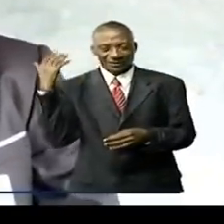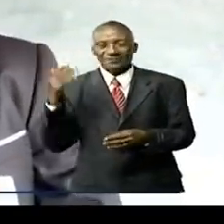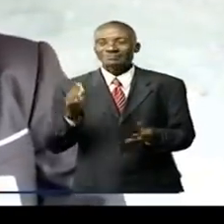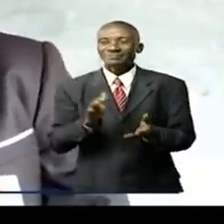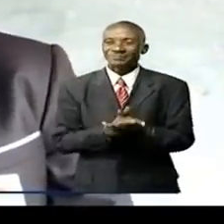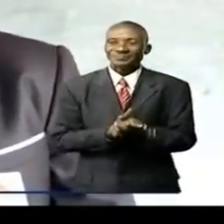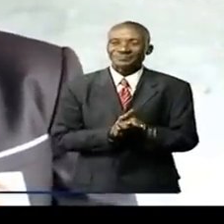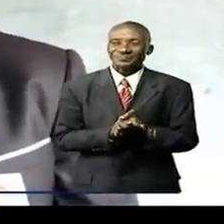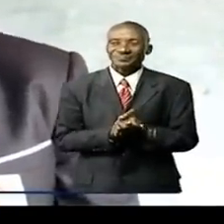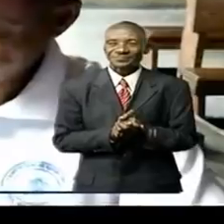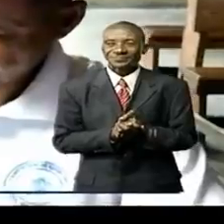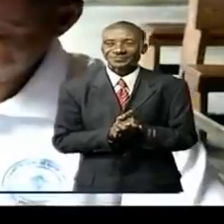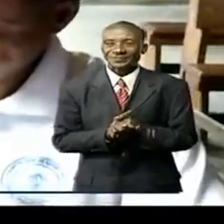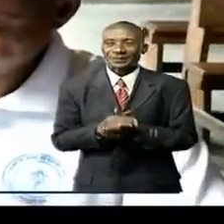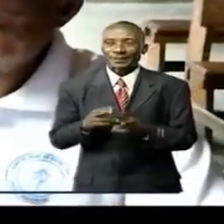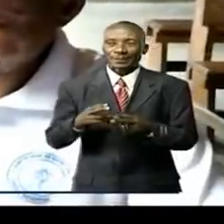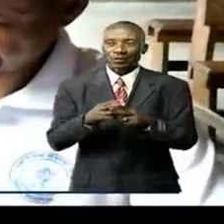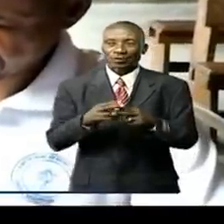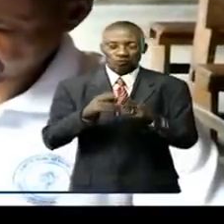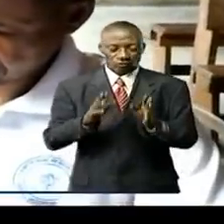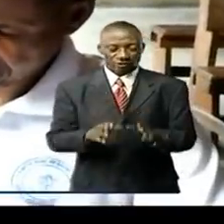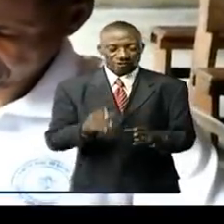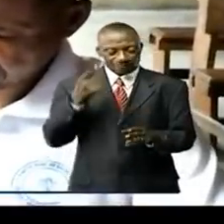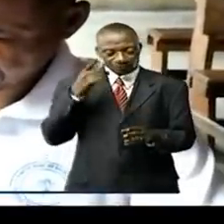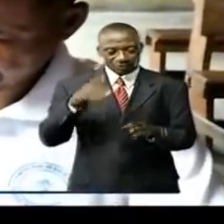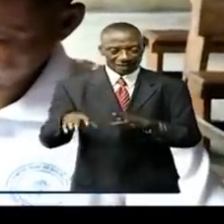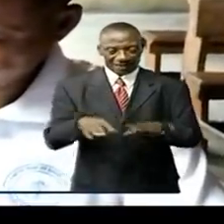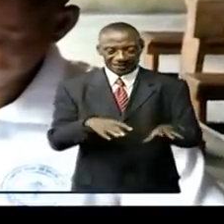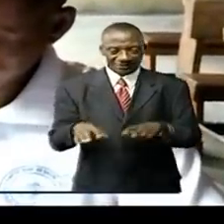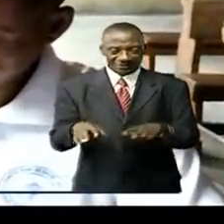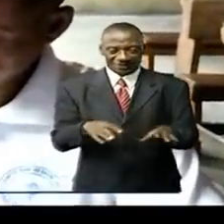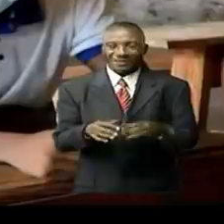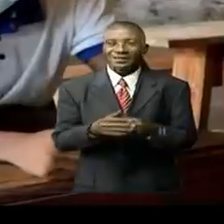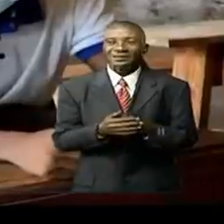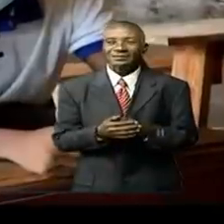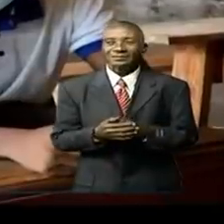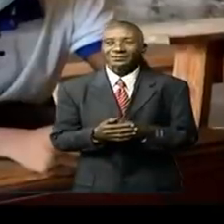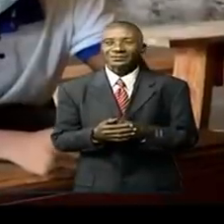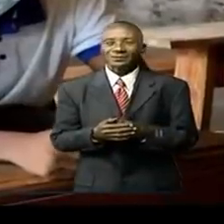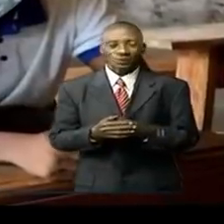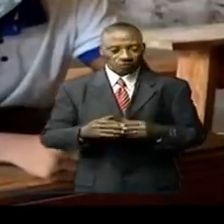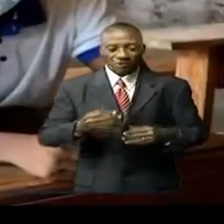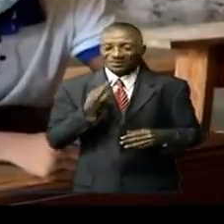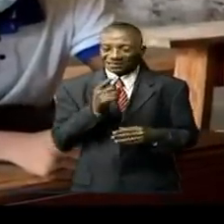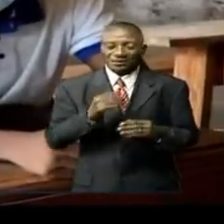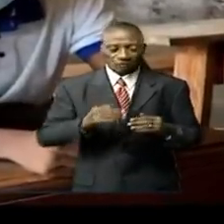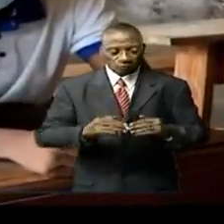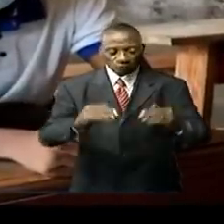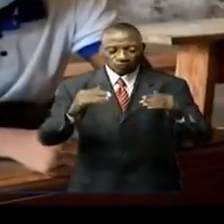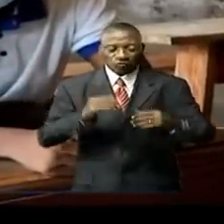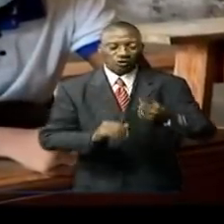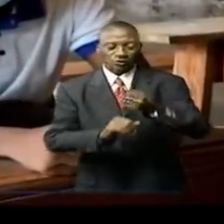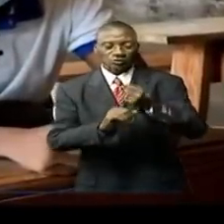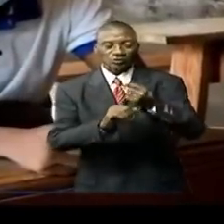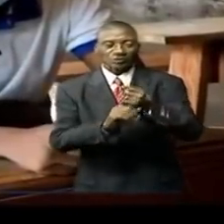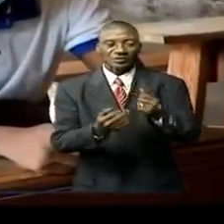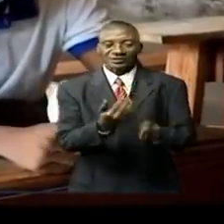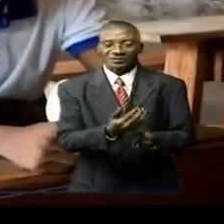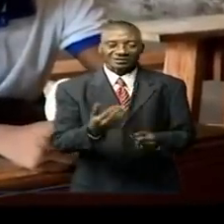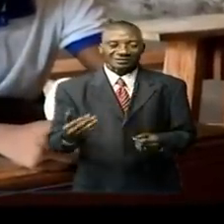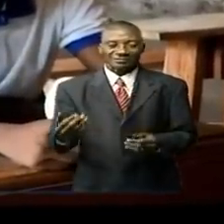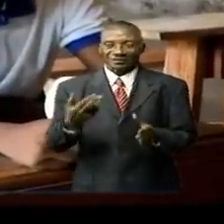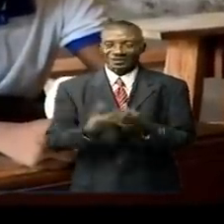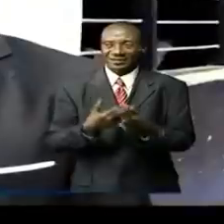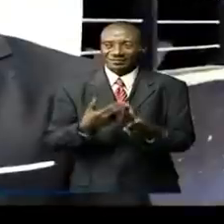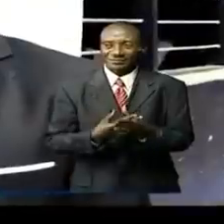Kenenno, coordonnateur de ces activités, les familles doivent continuer à soutenir les enfants vivant avec handicap. Nous